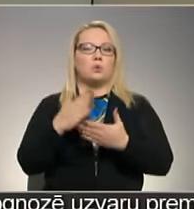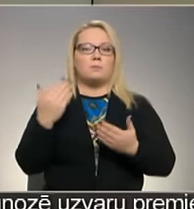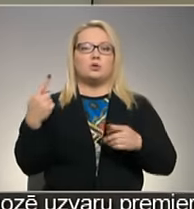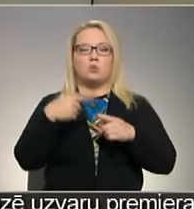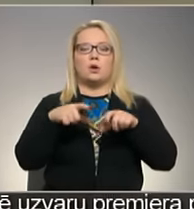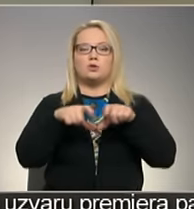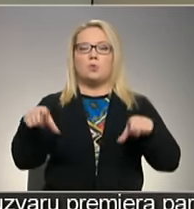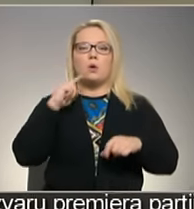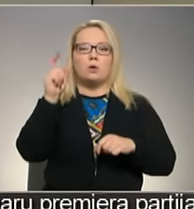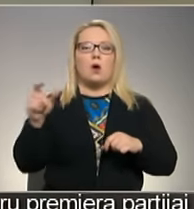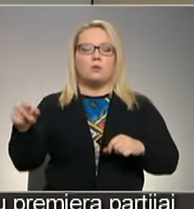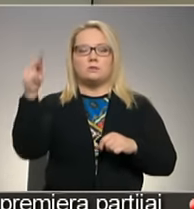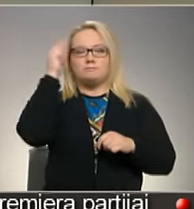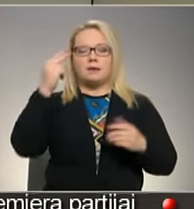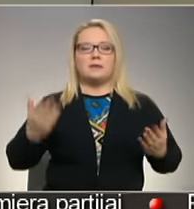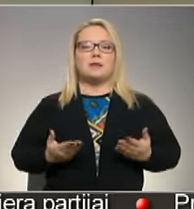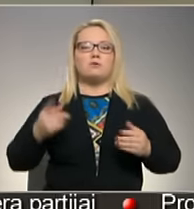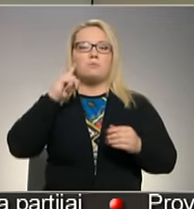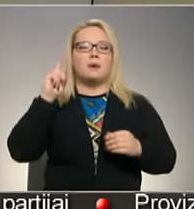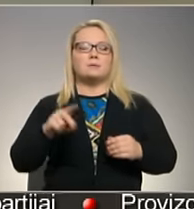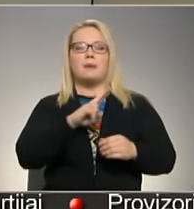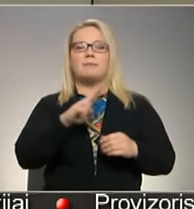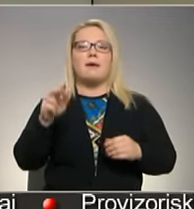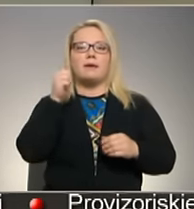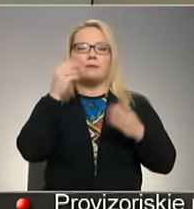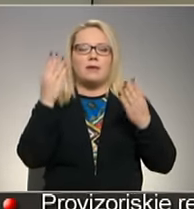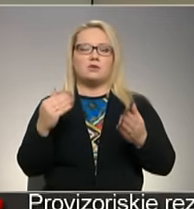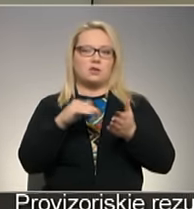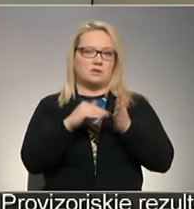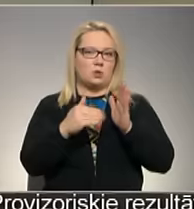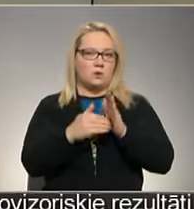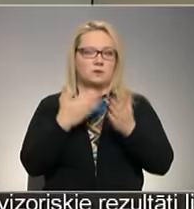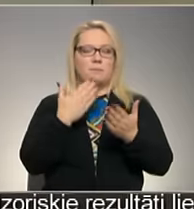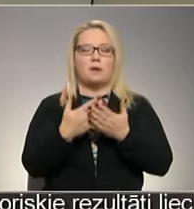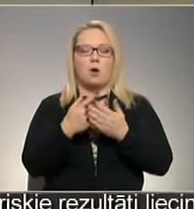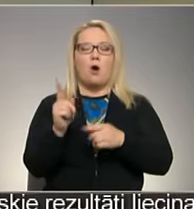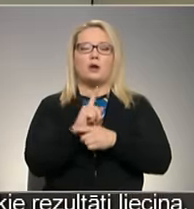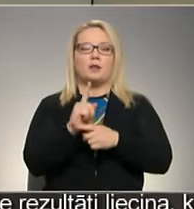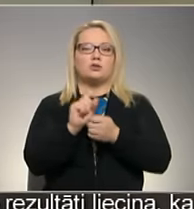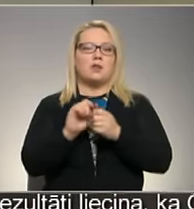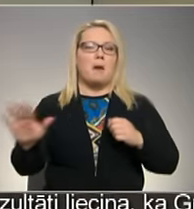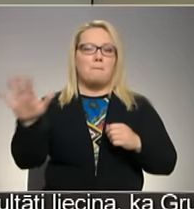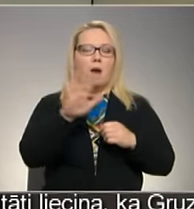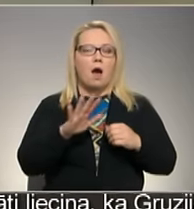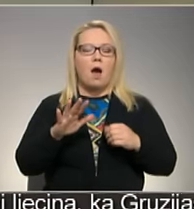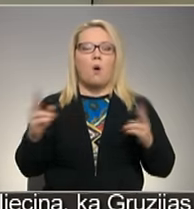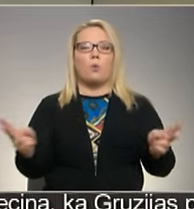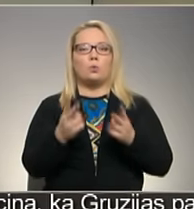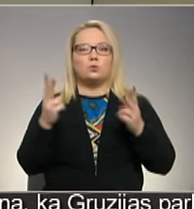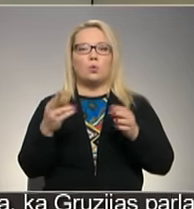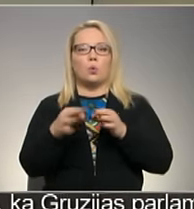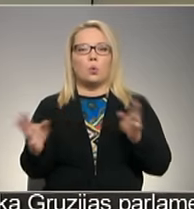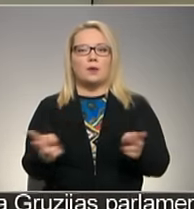skola jaunieši apguva izdzīvošanas prasmes neikdienišķās situācijās. Piemēram, orientēšanos dabā, ugunskura kurināšana